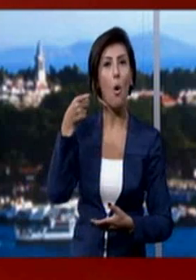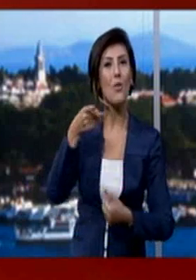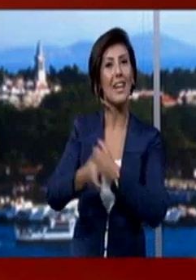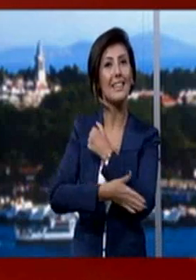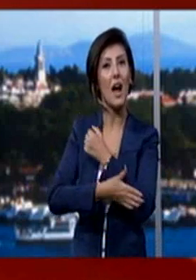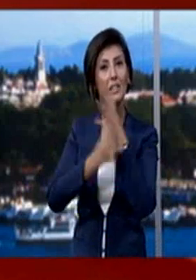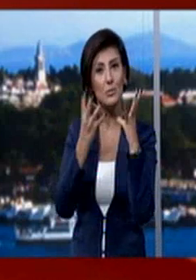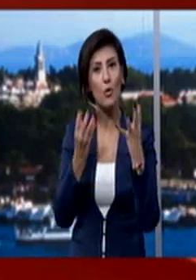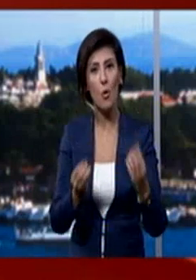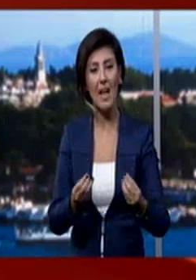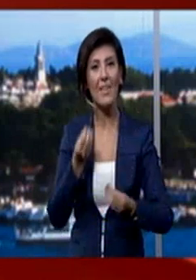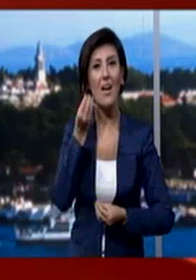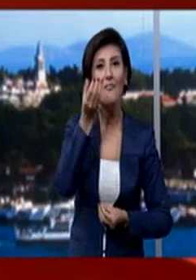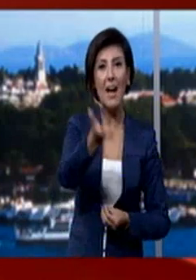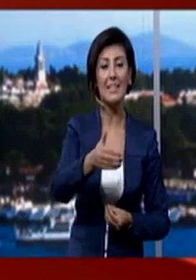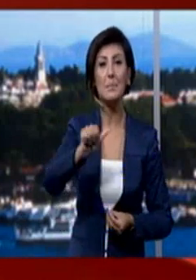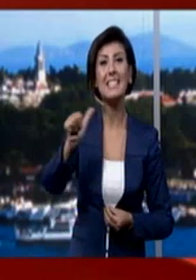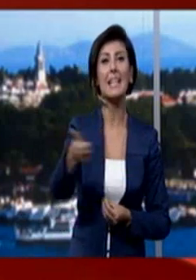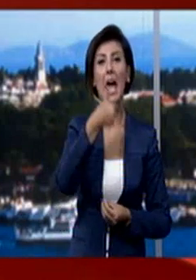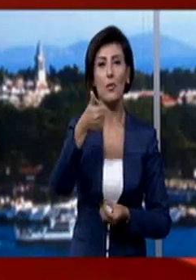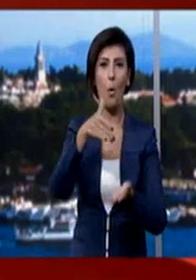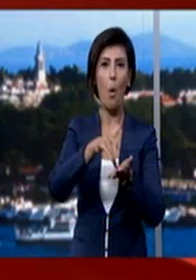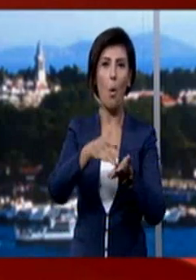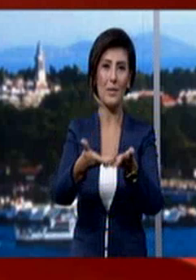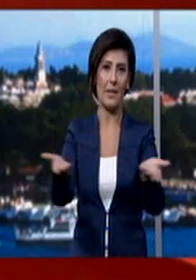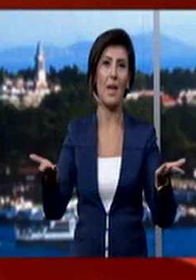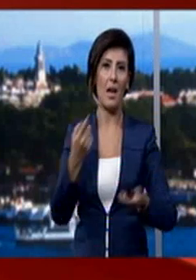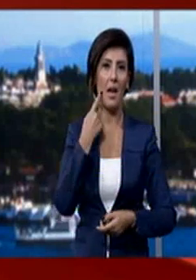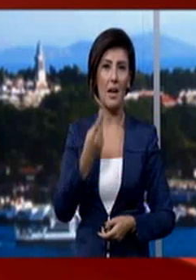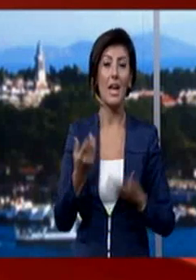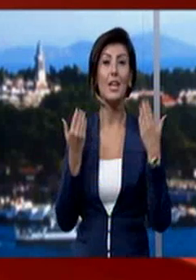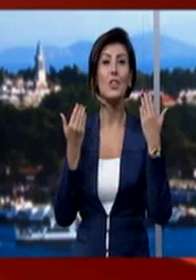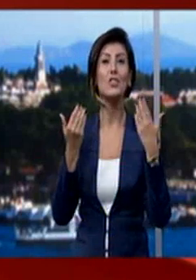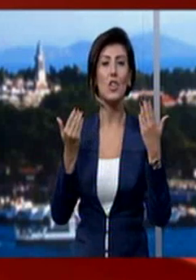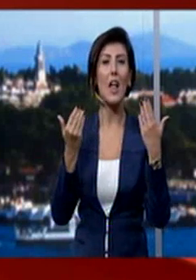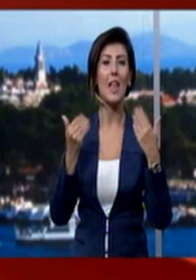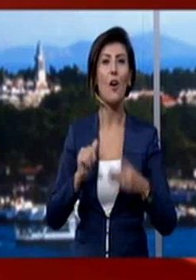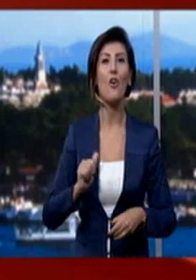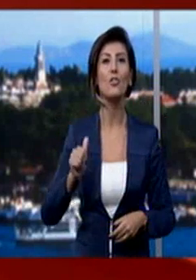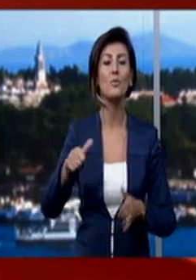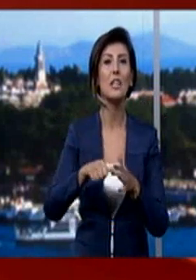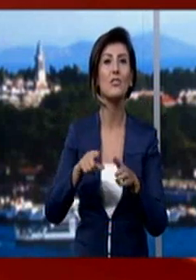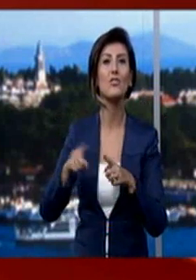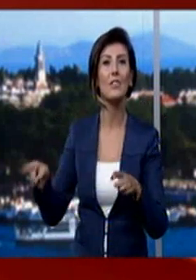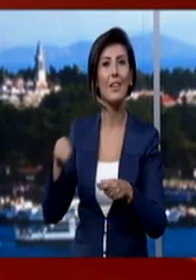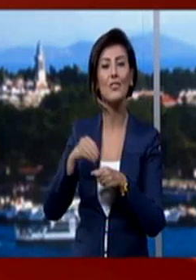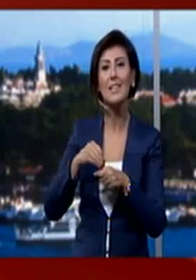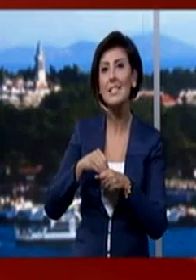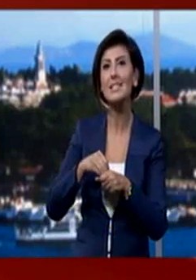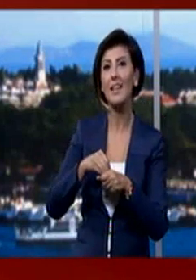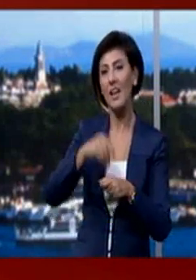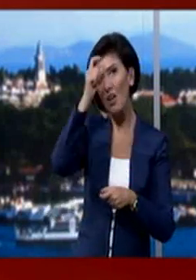bunlara yardımcı olanlara verdiğimiz değer ortadadır. İnşallah önümüzdeki süre